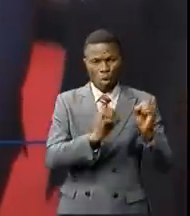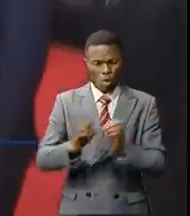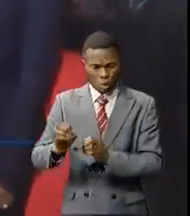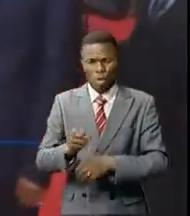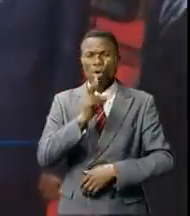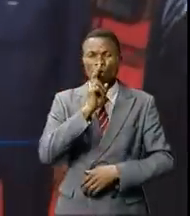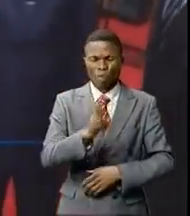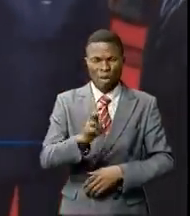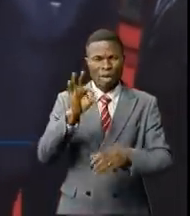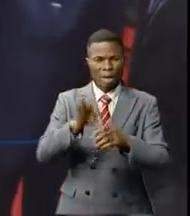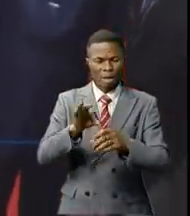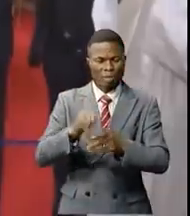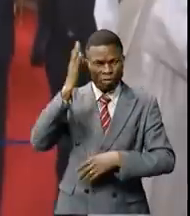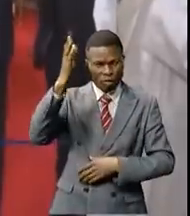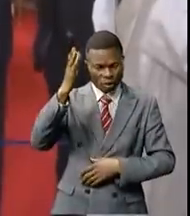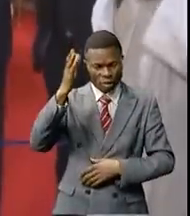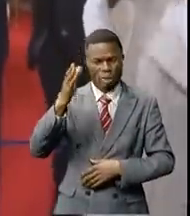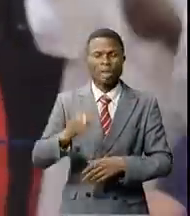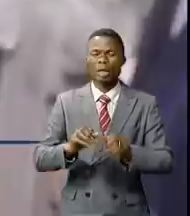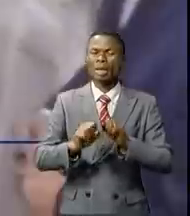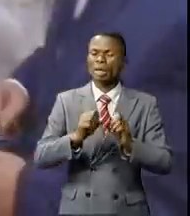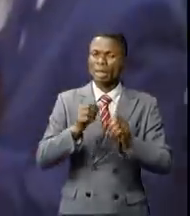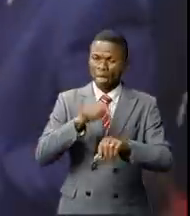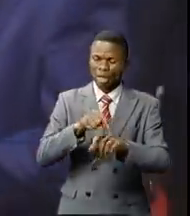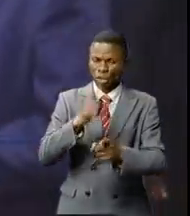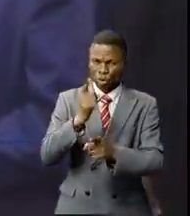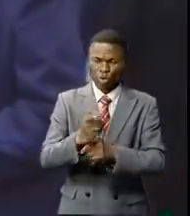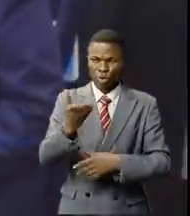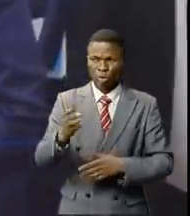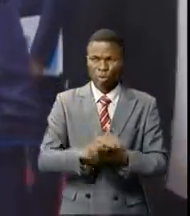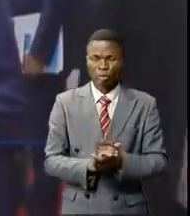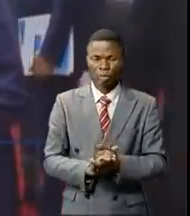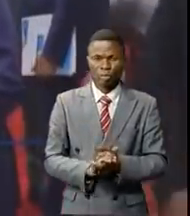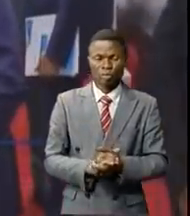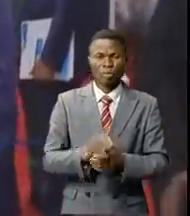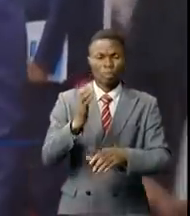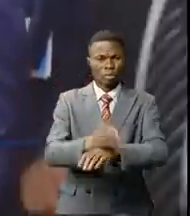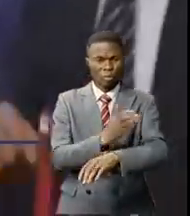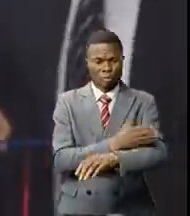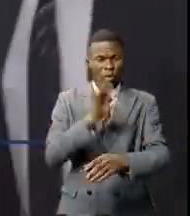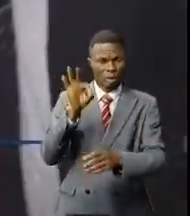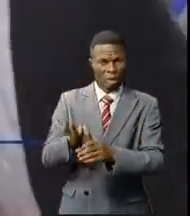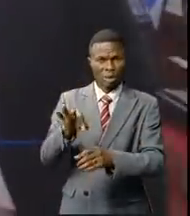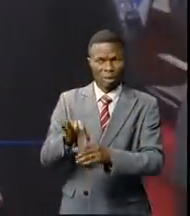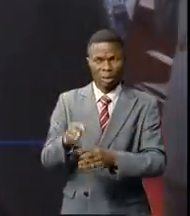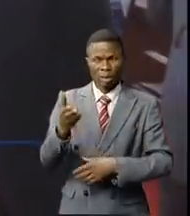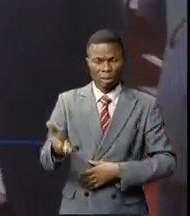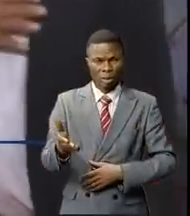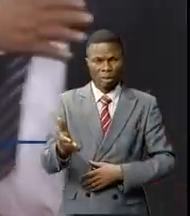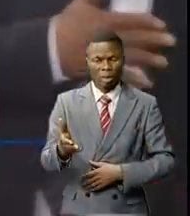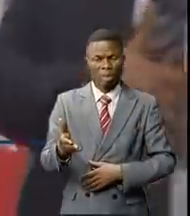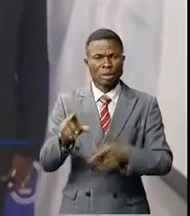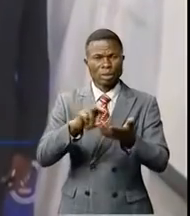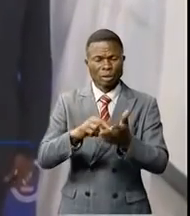lbo et du parlement pour une élection à date échue c'est un processus électoral qui est